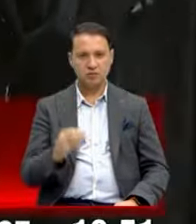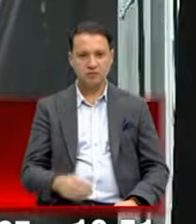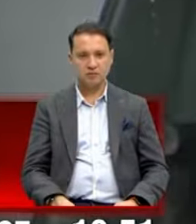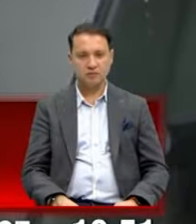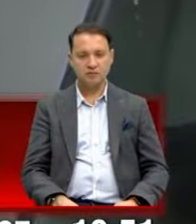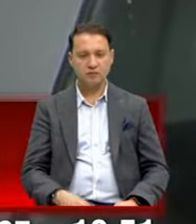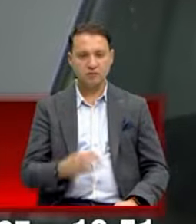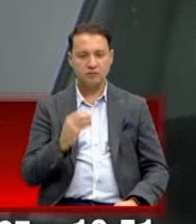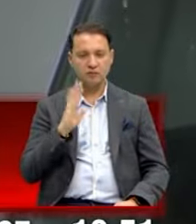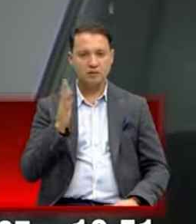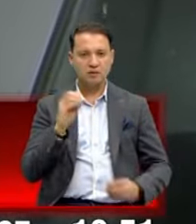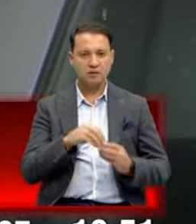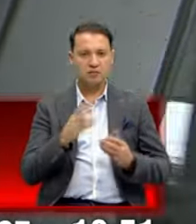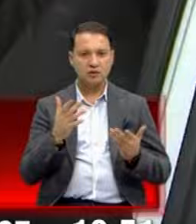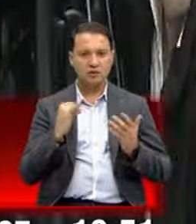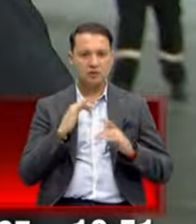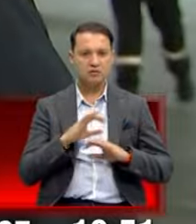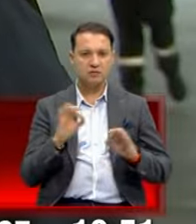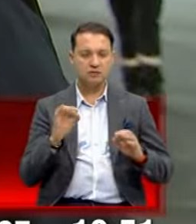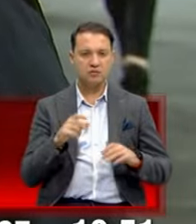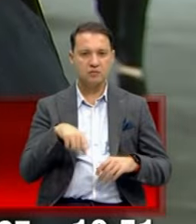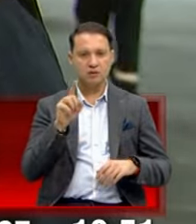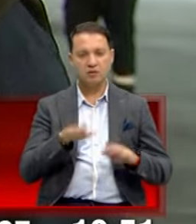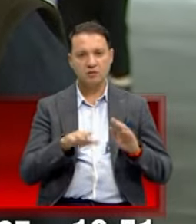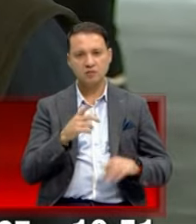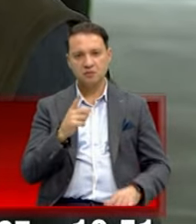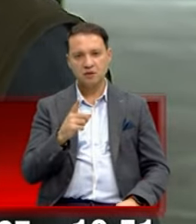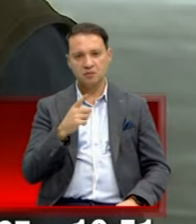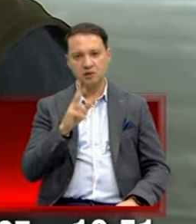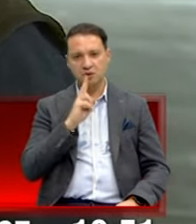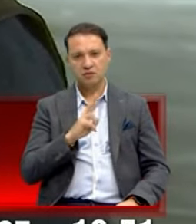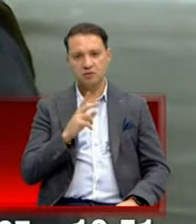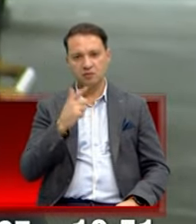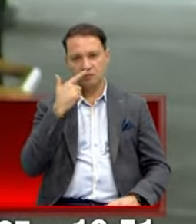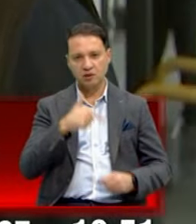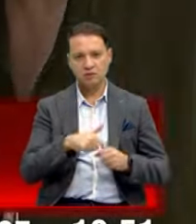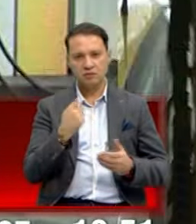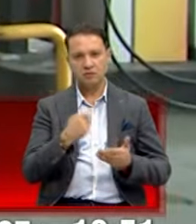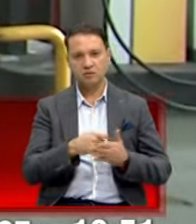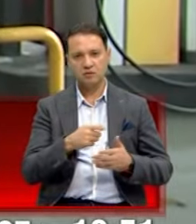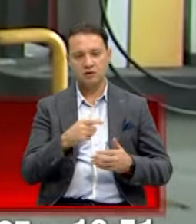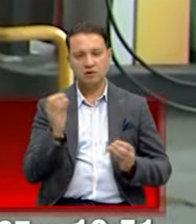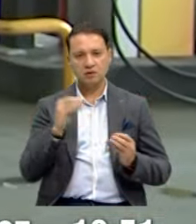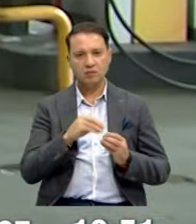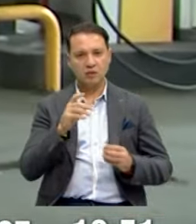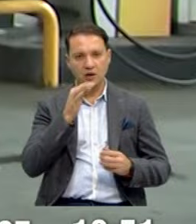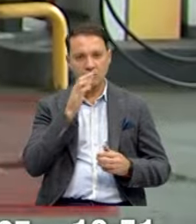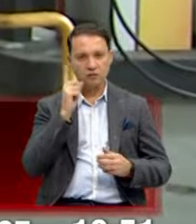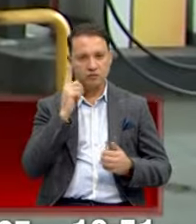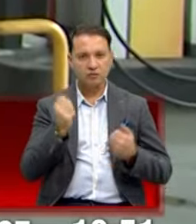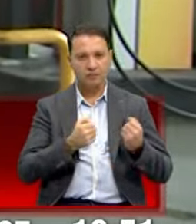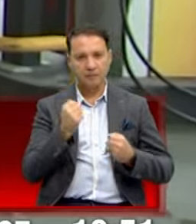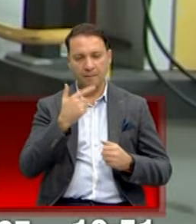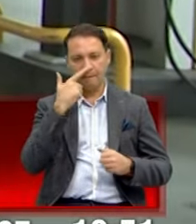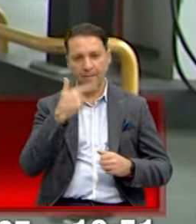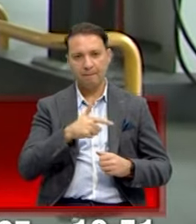olacak. Çok zam geliyor. Çok rahatsız bu işte. Günlük ortalama 1000-1200 lira yakıta para veriyoruz. Zam haberini duyan sürücüler